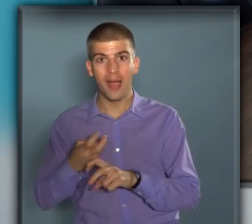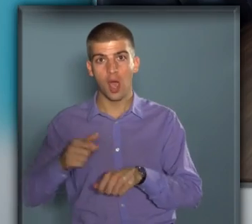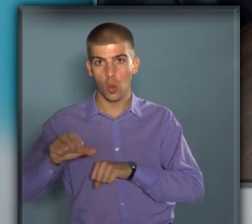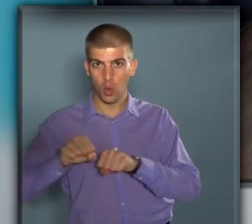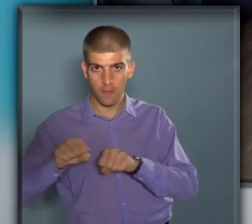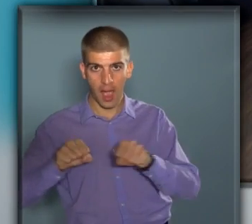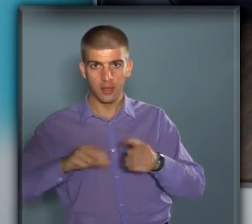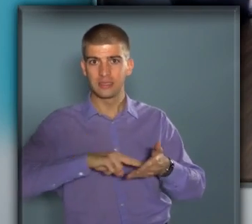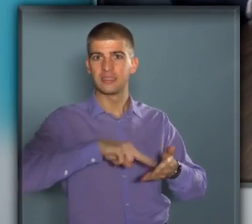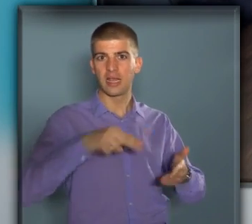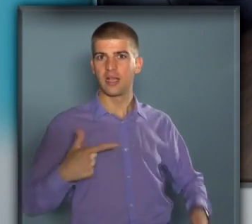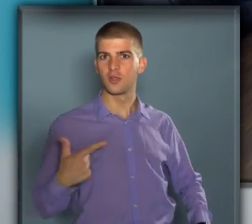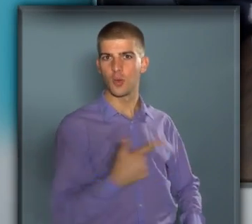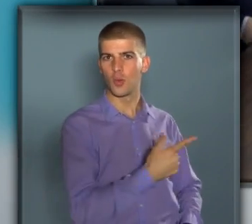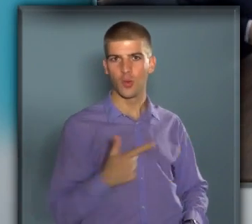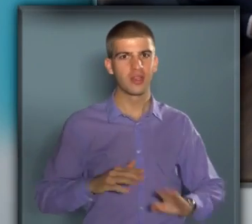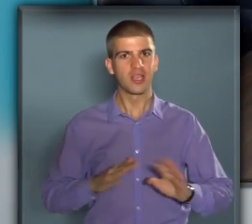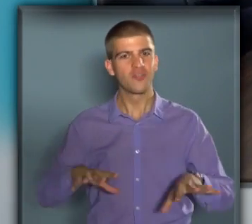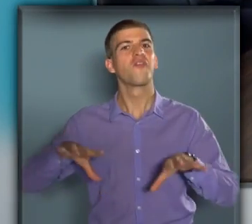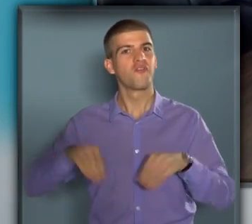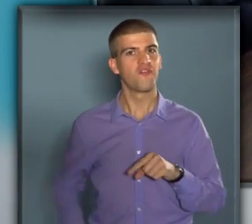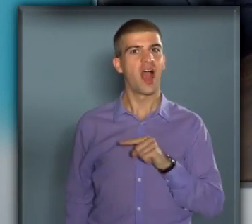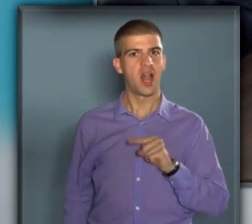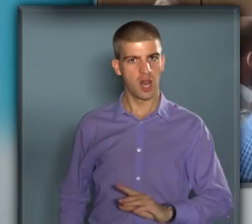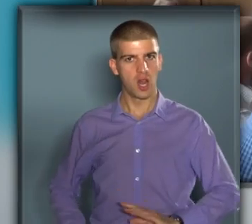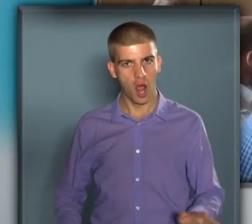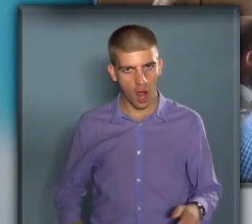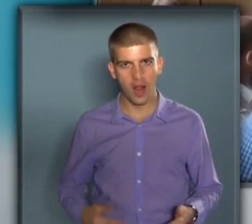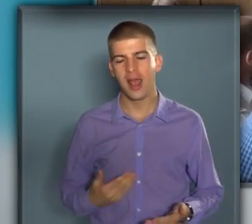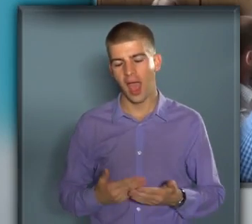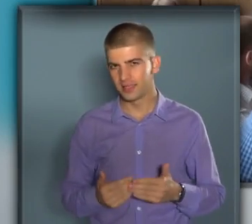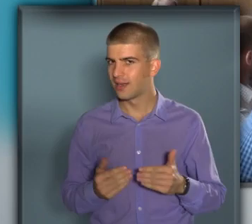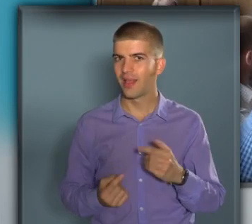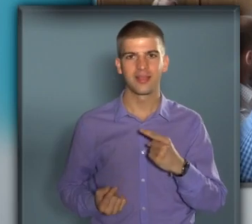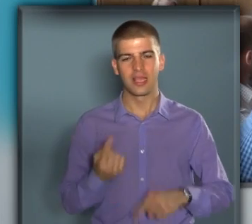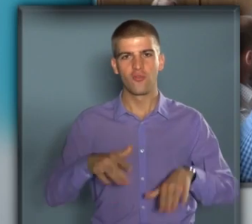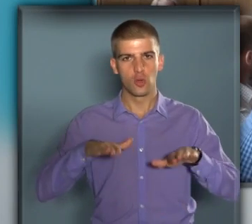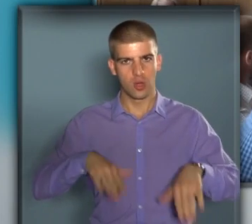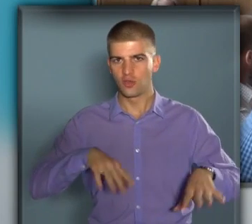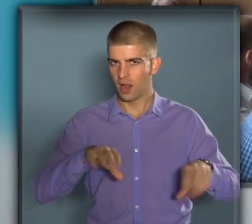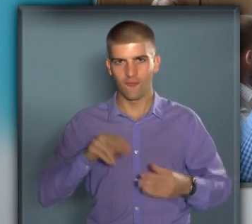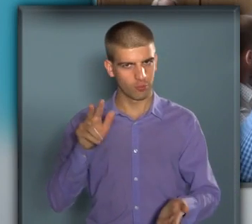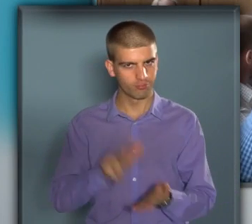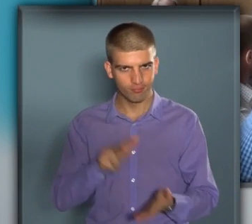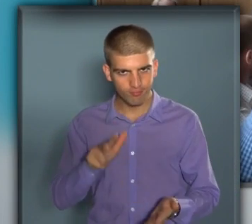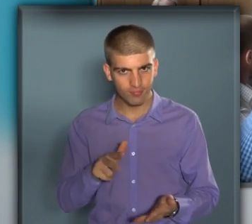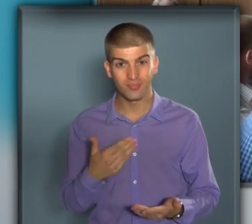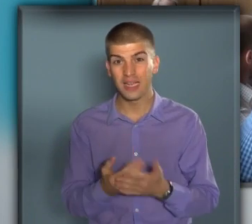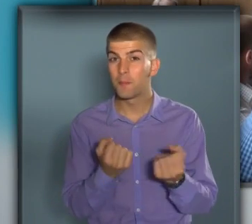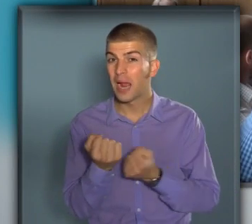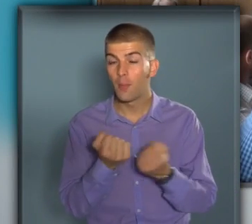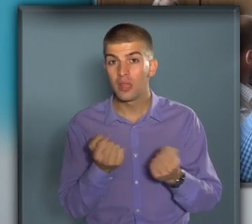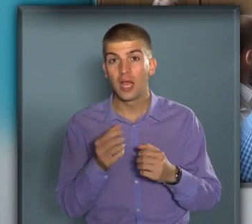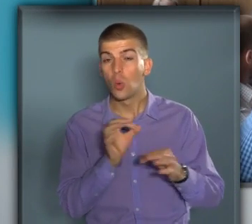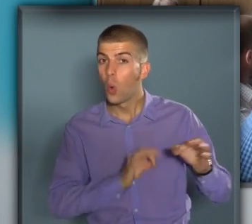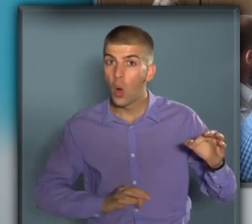kötött településrendezési szerződésben, amelyet rendkívüli testületi ülésen fogadtak el. A megállapodás országos